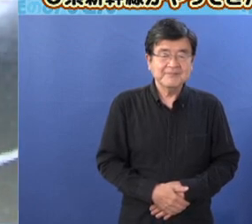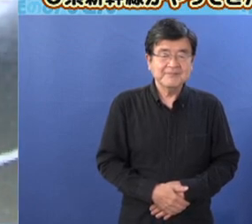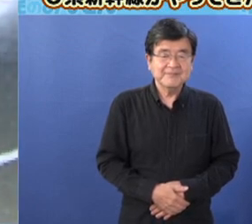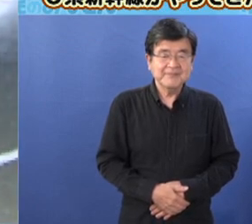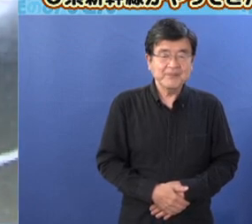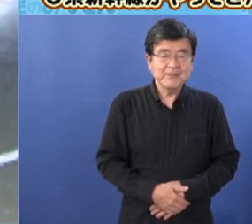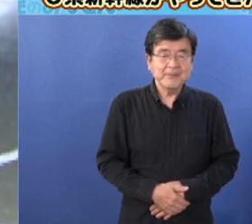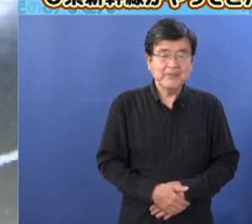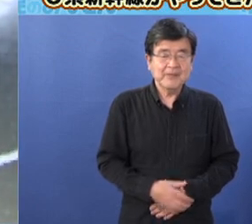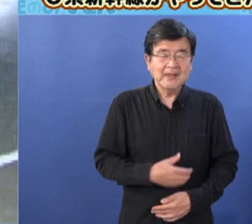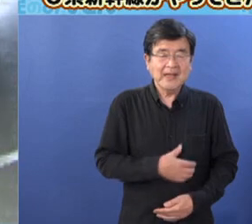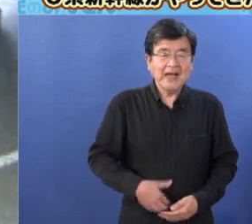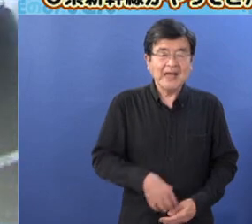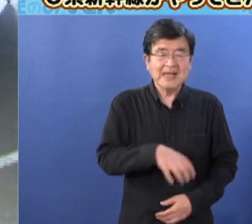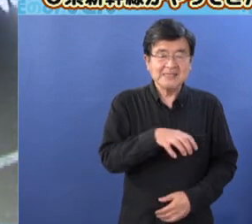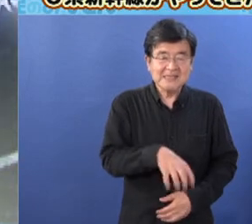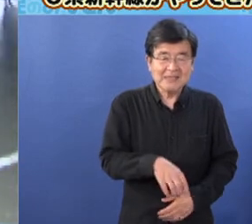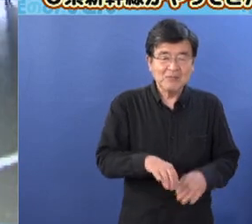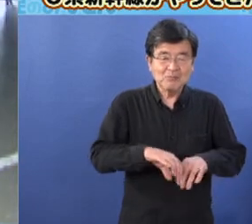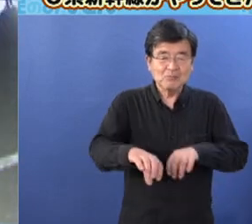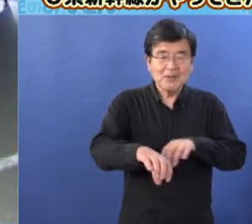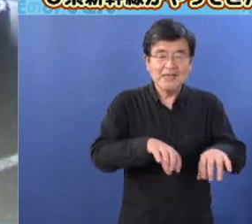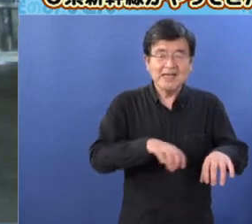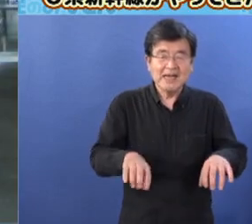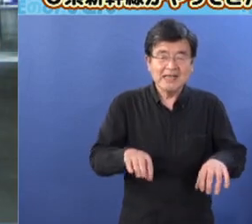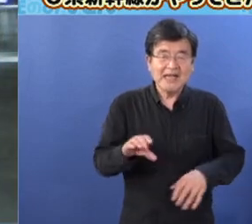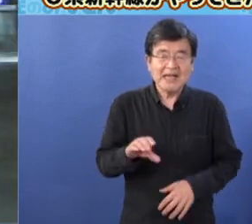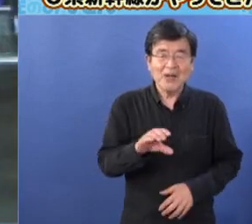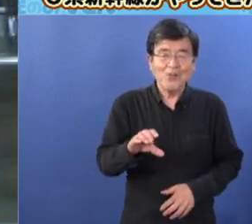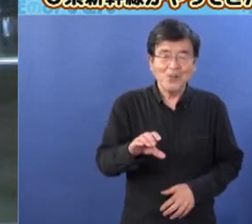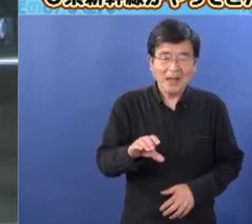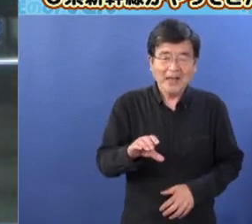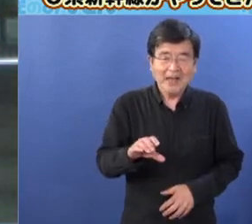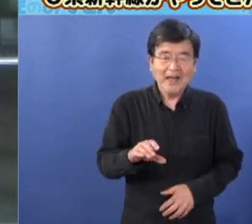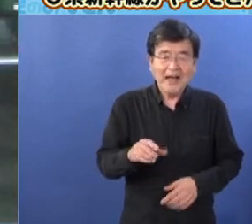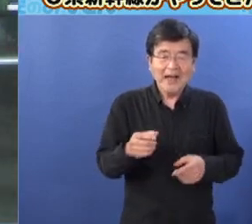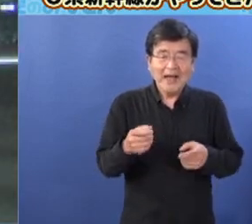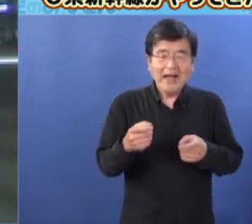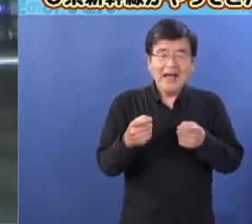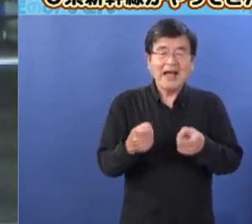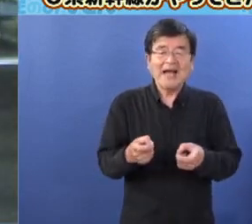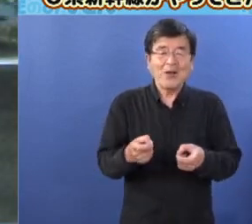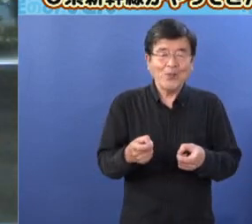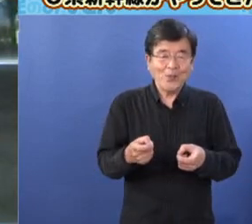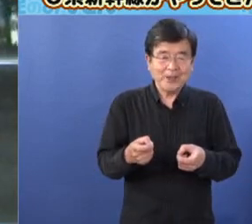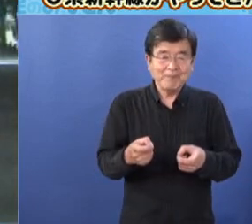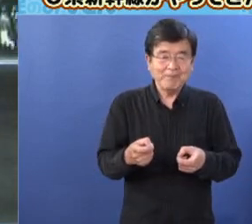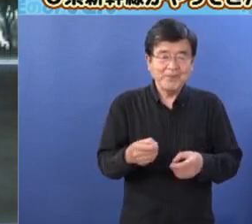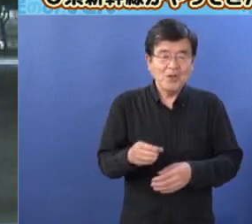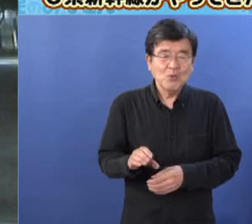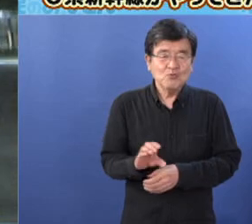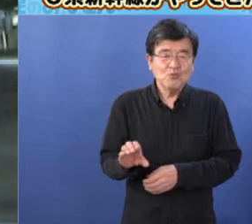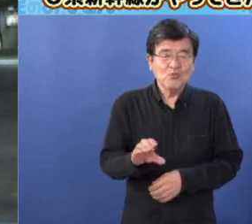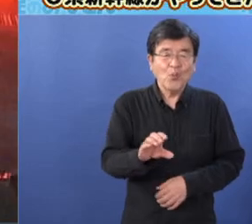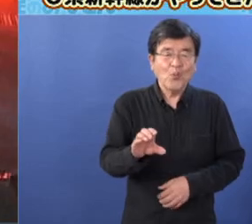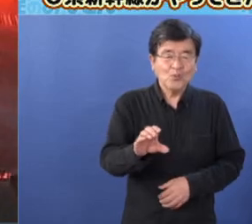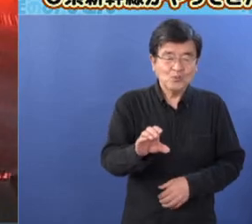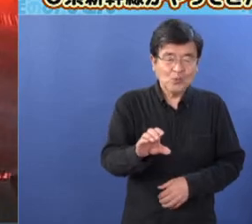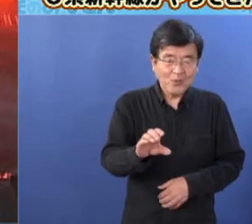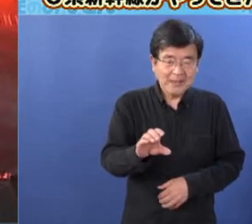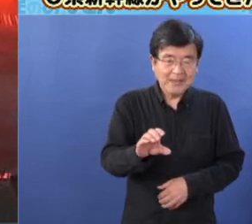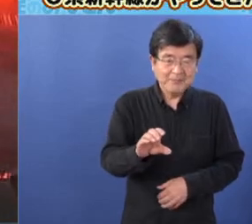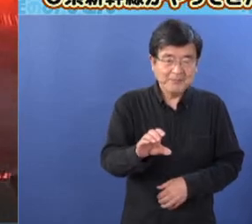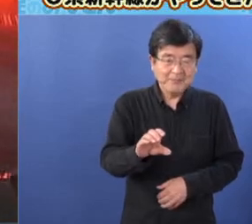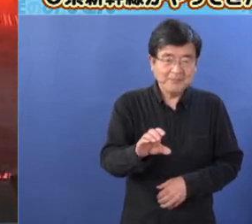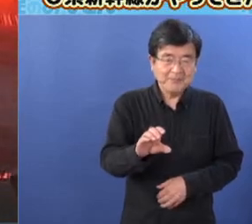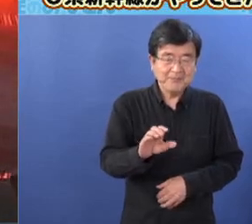うんうん、博多総合車両所で分解された車両は博多港へ、 うわーすごいな、これどうやって曲がるのこれ、